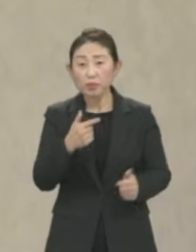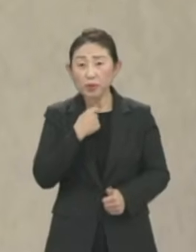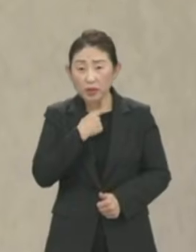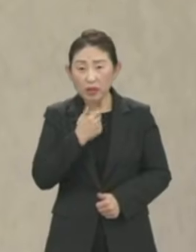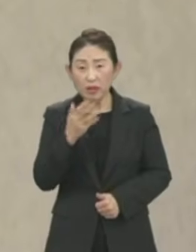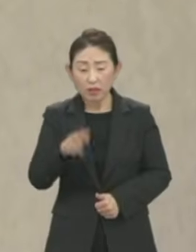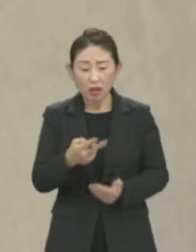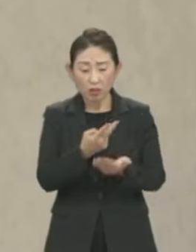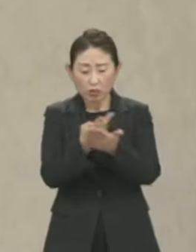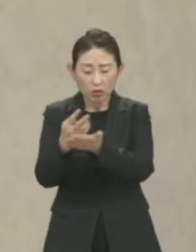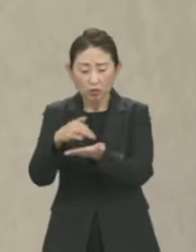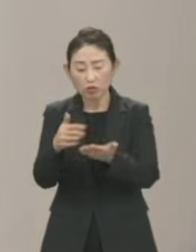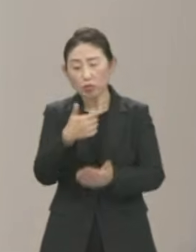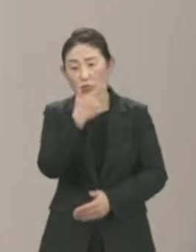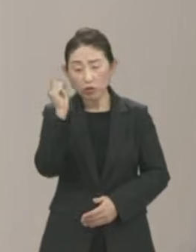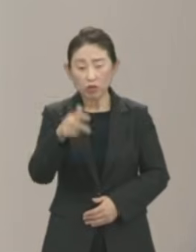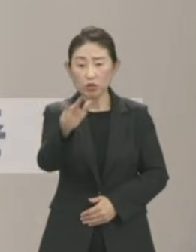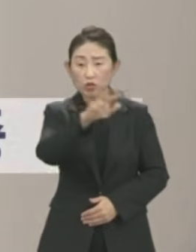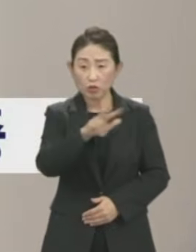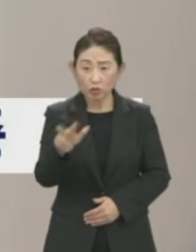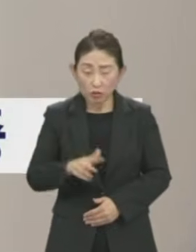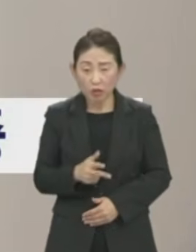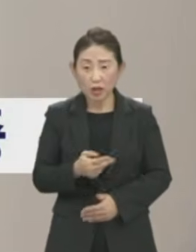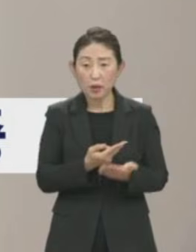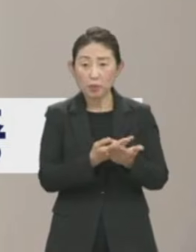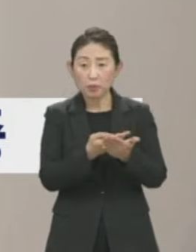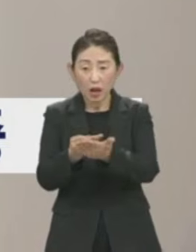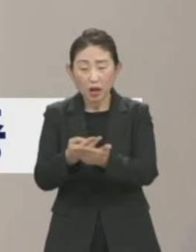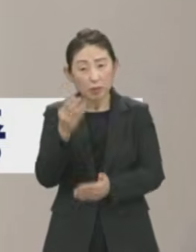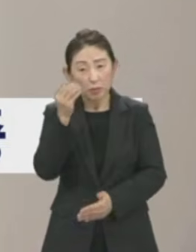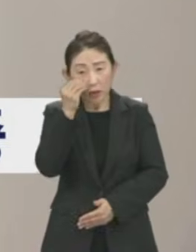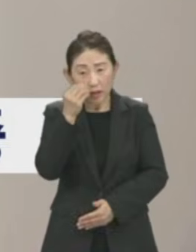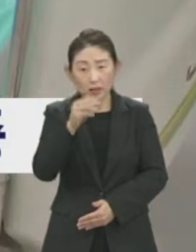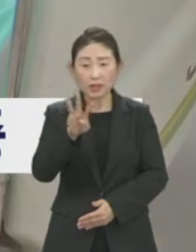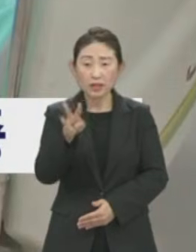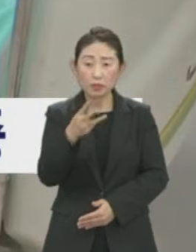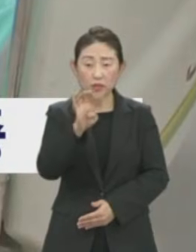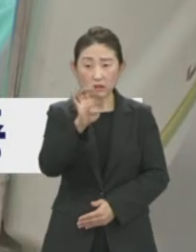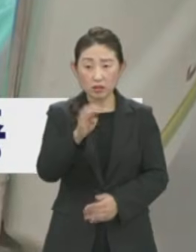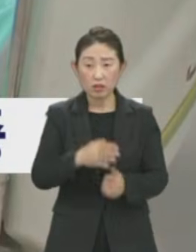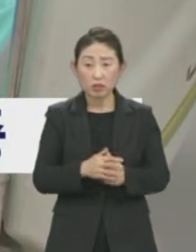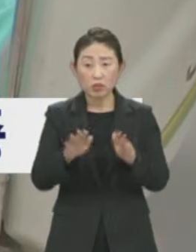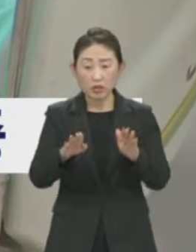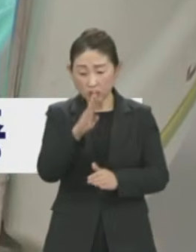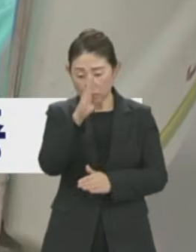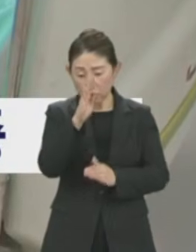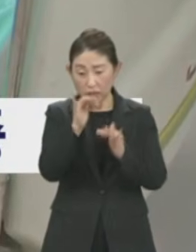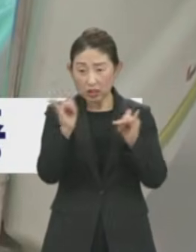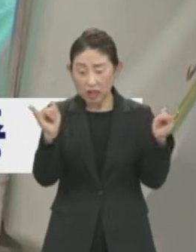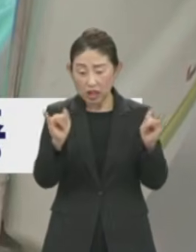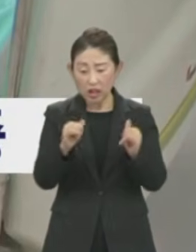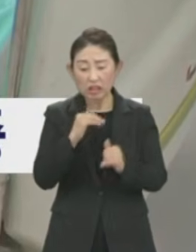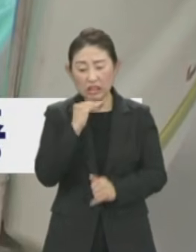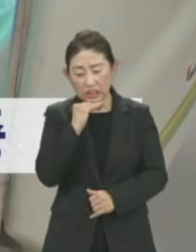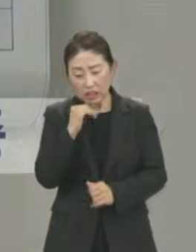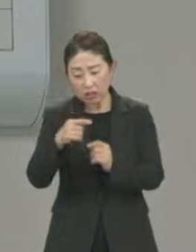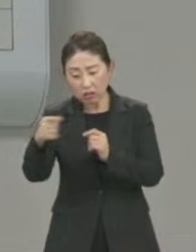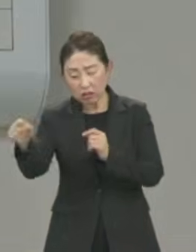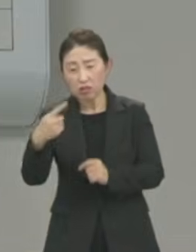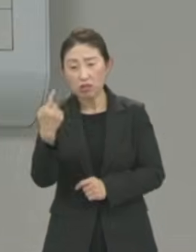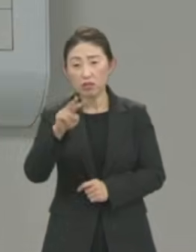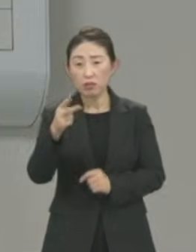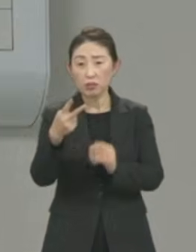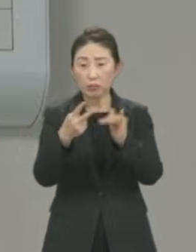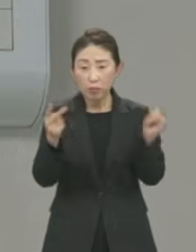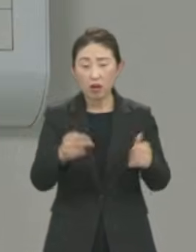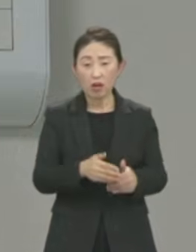모자랍니다. 전국의 호스피스 잔여 병실은 단 340여 개로 1,200여 명이 이용을 위해 대기하고 있습니다.